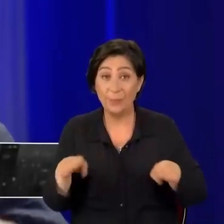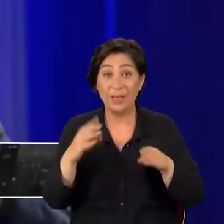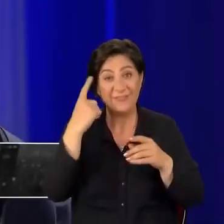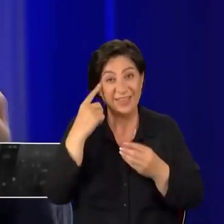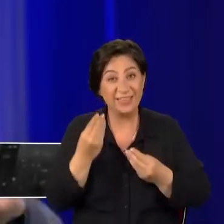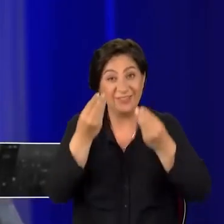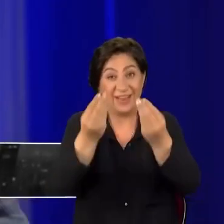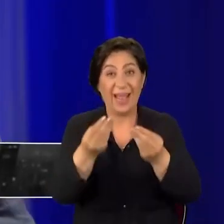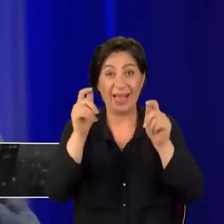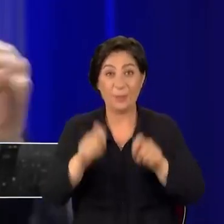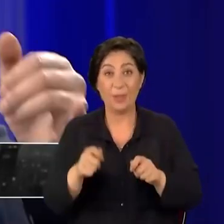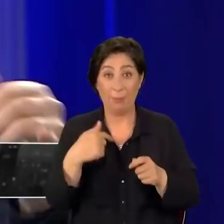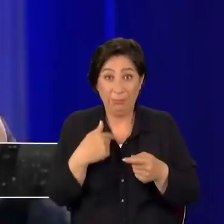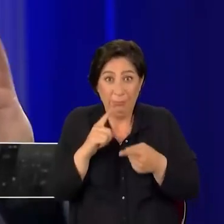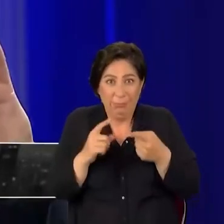Yani ahlaki...